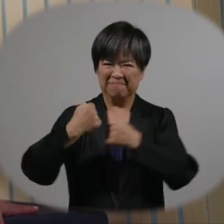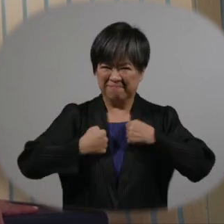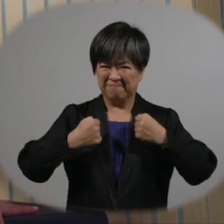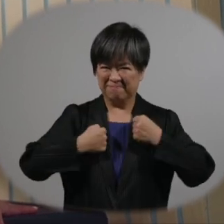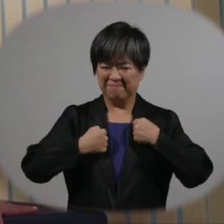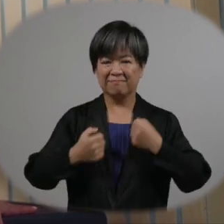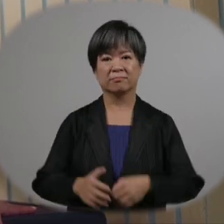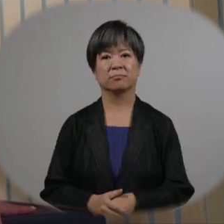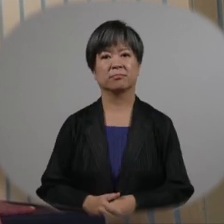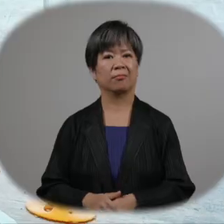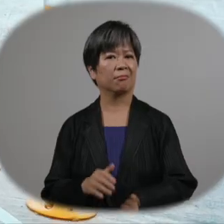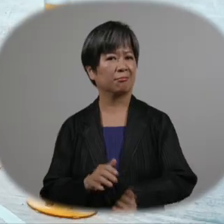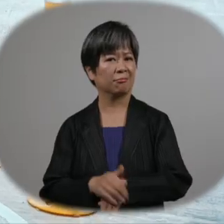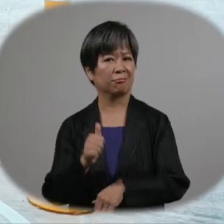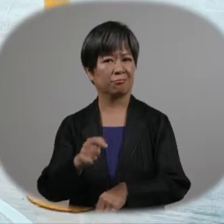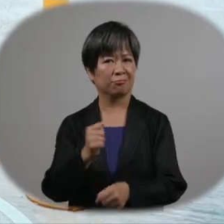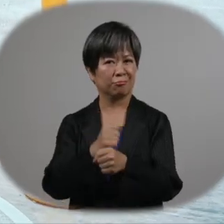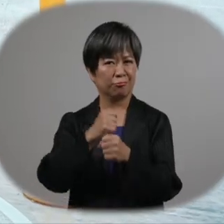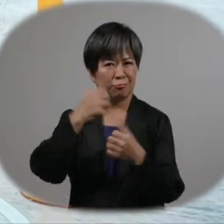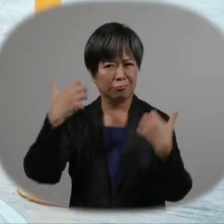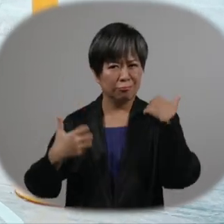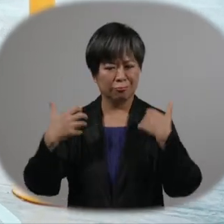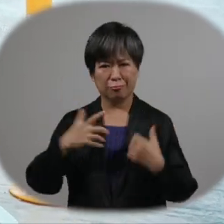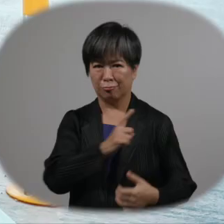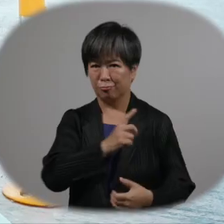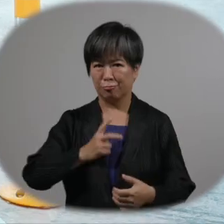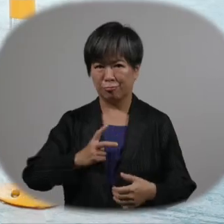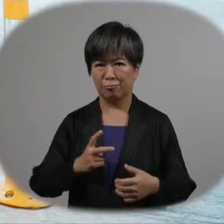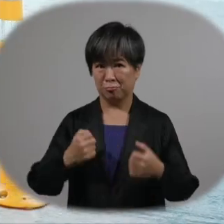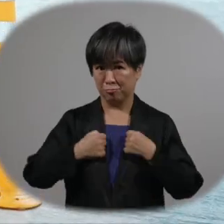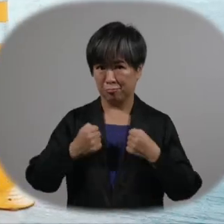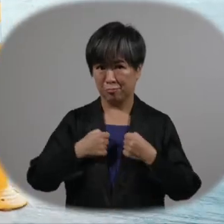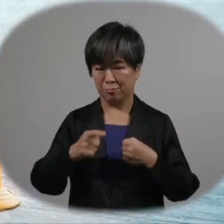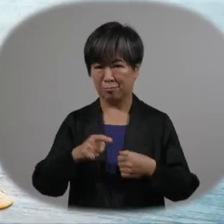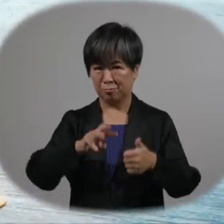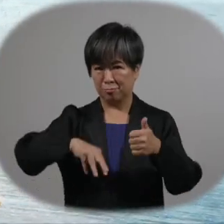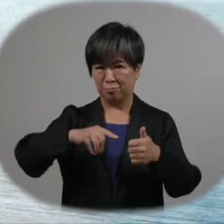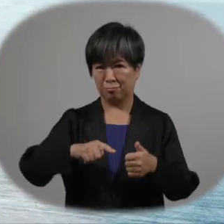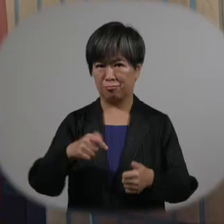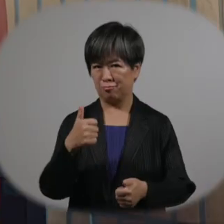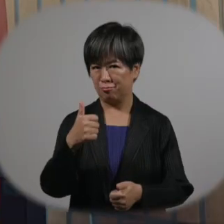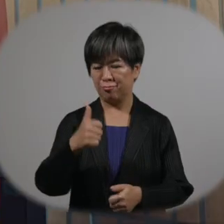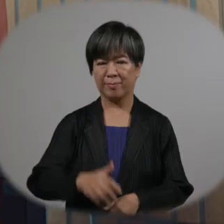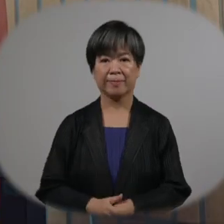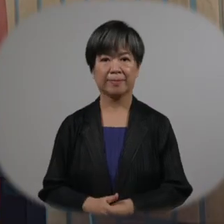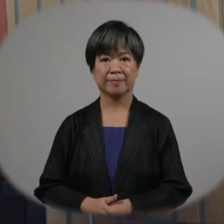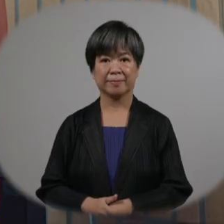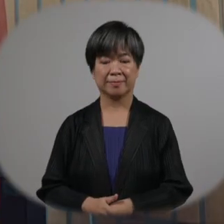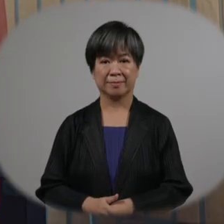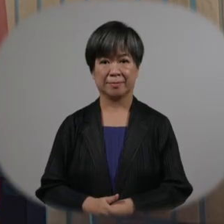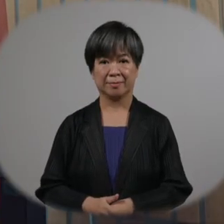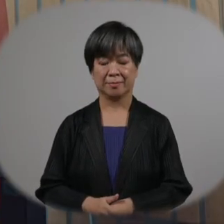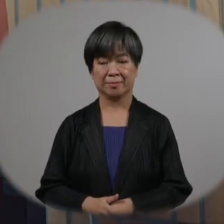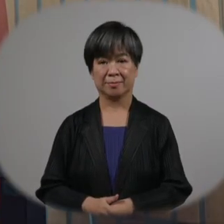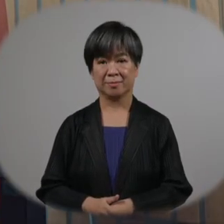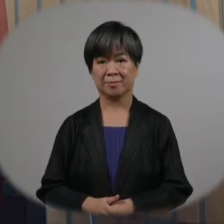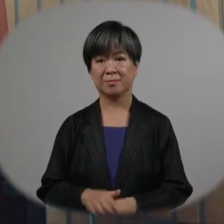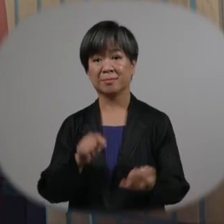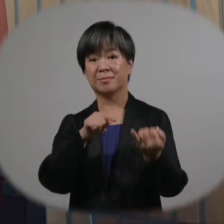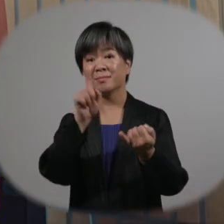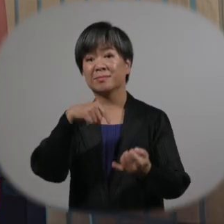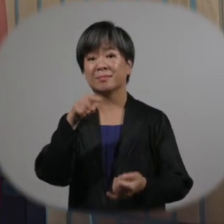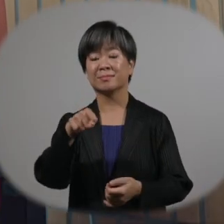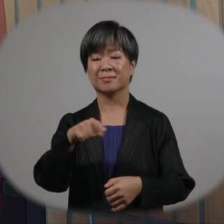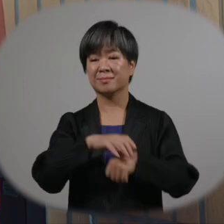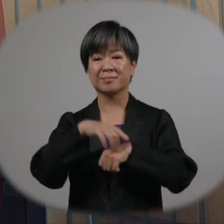习。 哇，真的厉害，工作那么忙还要持续不断练习，真是意志力惊人耶。 是啊，她刚好要下班